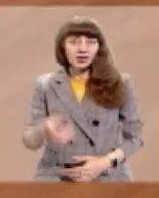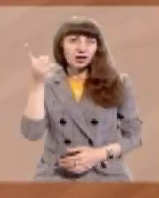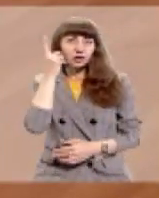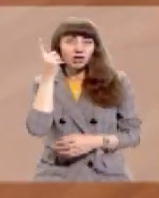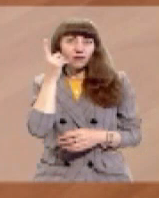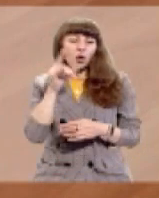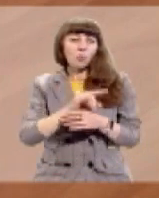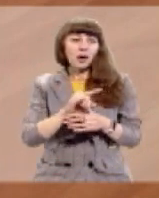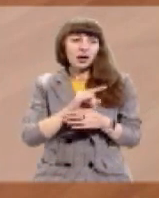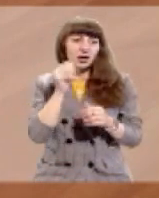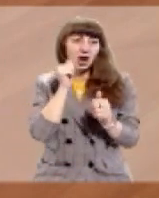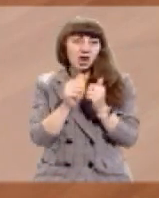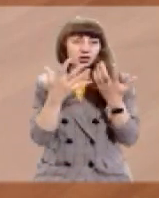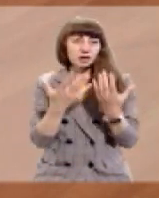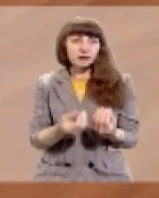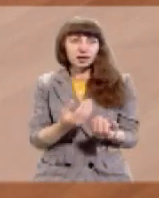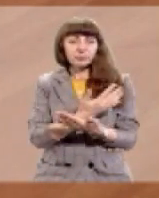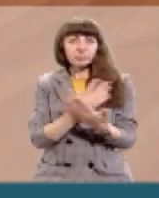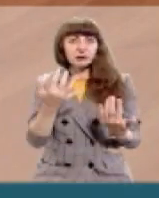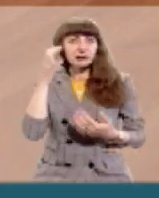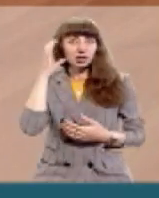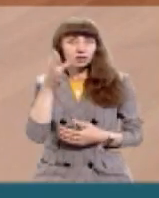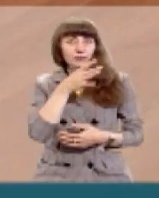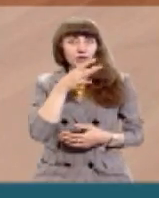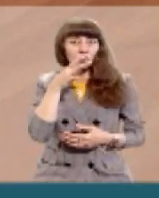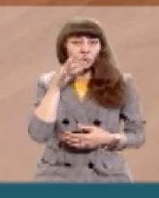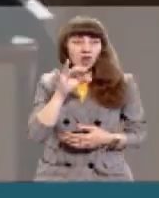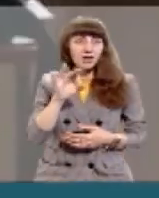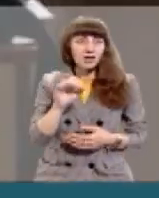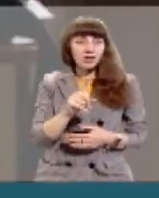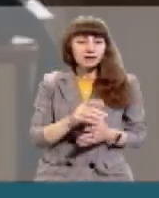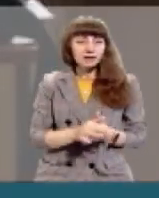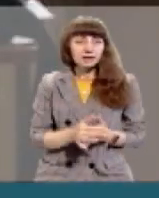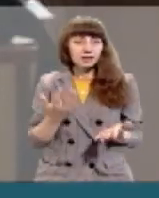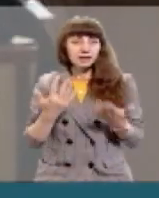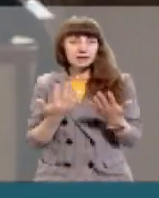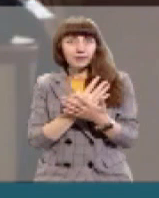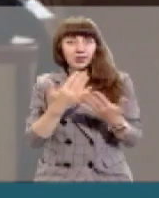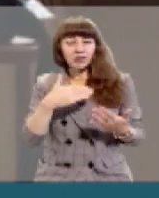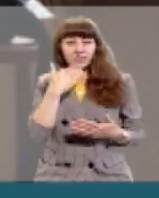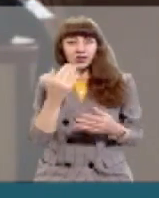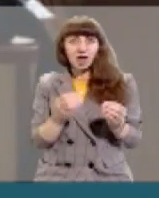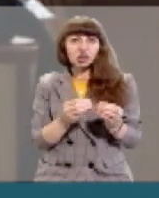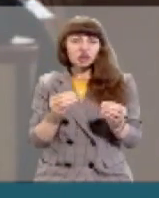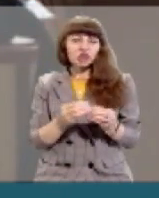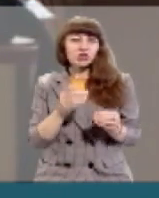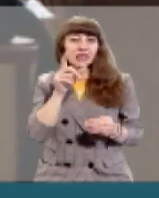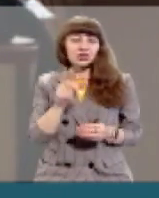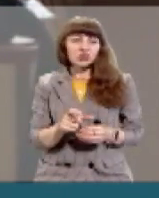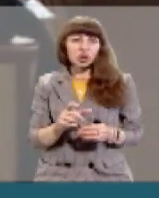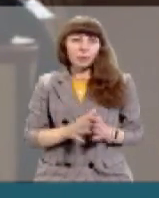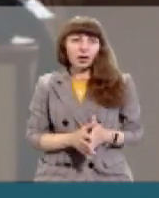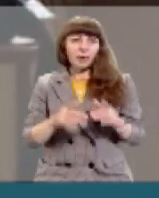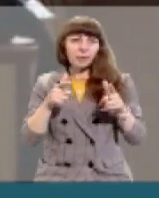Телефон алаяқтығы. Күн сайын бұны талай мәрте естіп жүрсек те, олардың құрған торына әрбір 10-шы қостанайлық шырмалып қалады десек өтірік